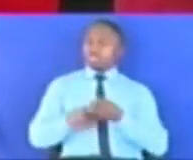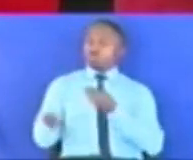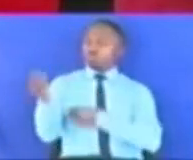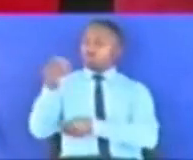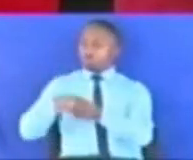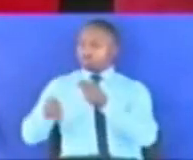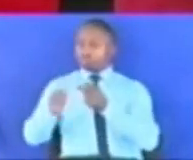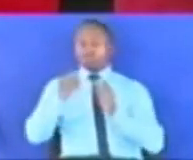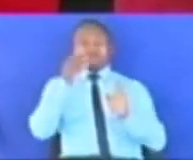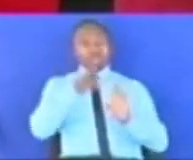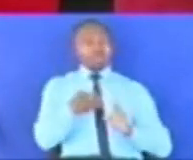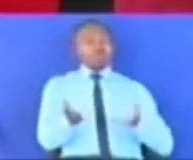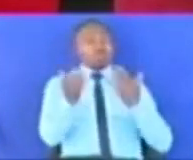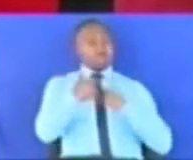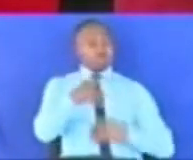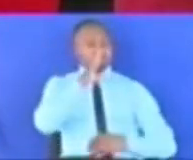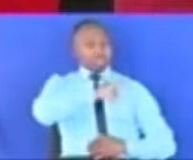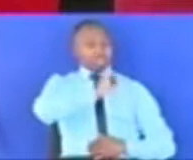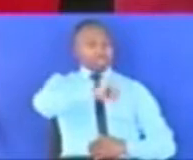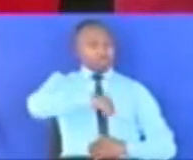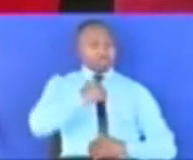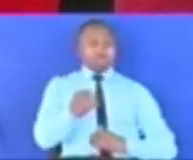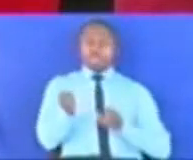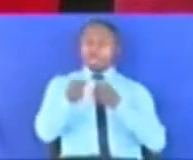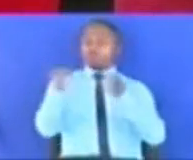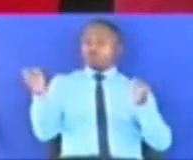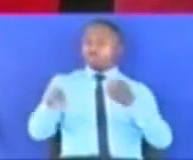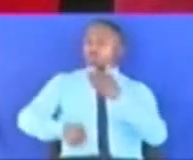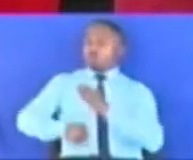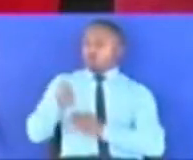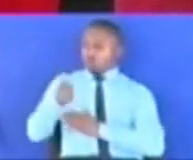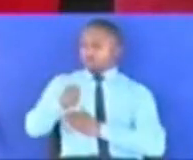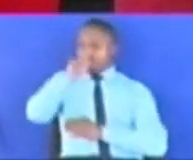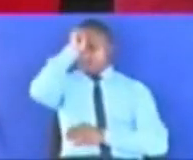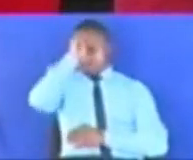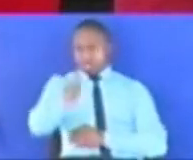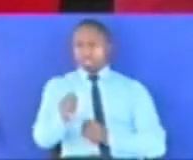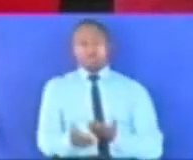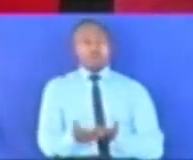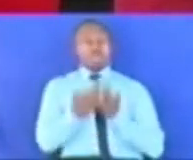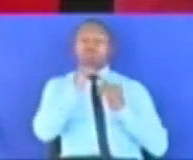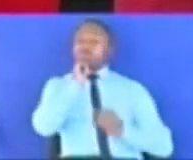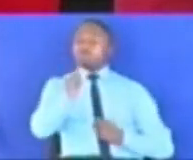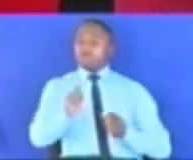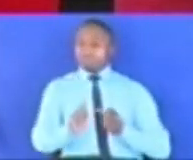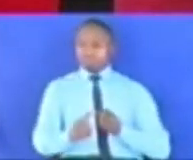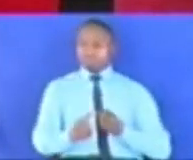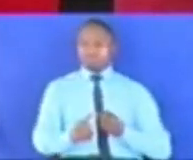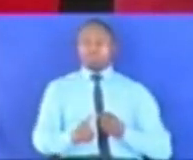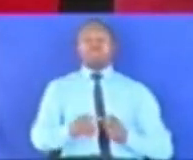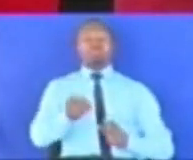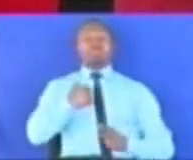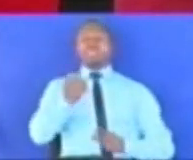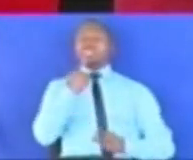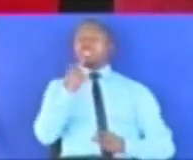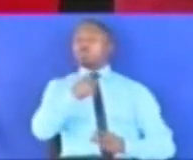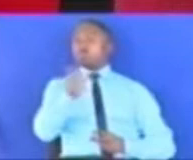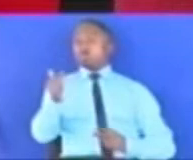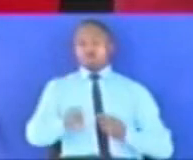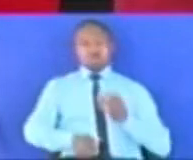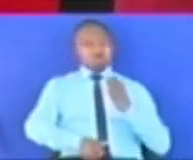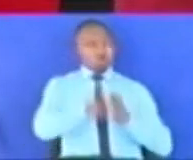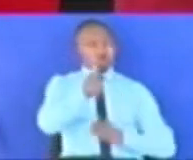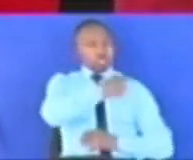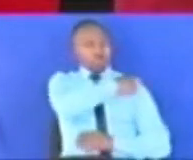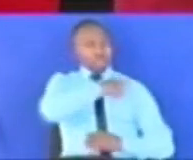kiuchumi ili tuweze kujiajiri na fursa za kiuongozi. Mheshimiwa naibu spika, niseme tu uongozi wa